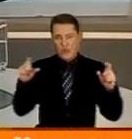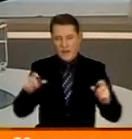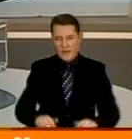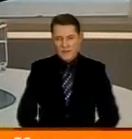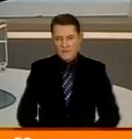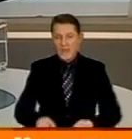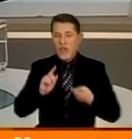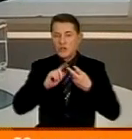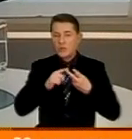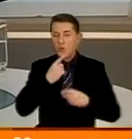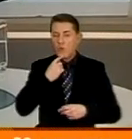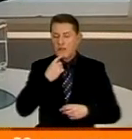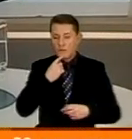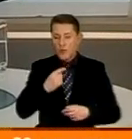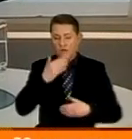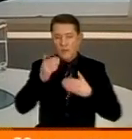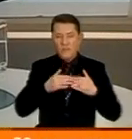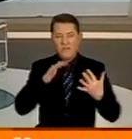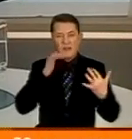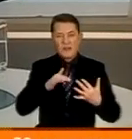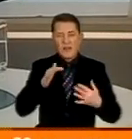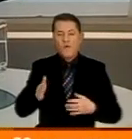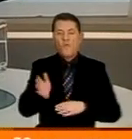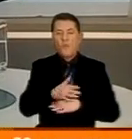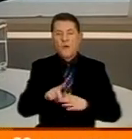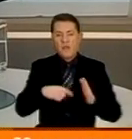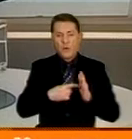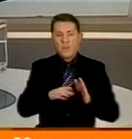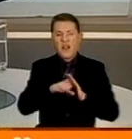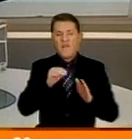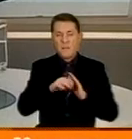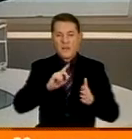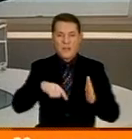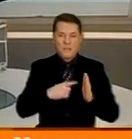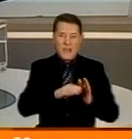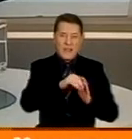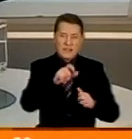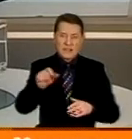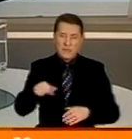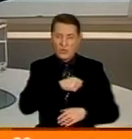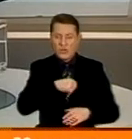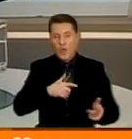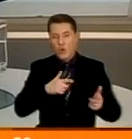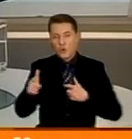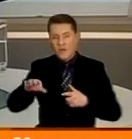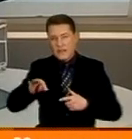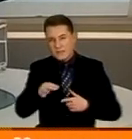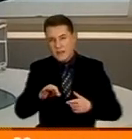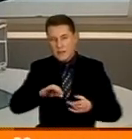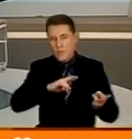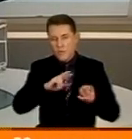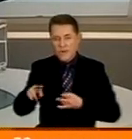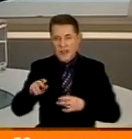З другої спроби у прифронтовому Маріуполі, таки відбулися вибори мера і депутатів міської ради, готувалися до провокацій, тому порядок у